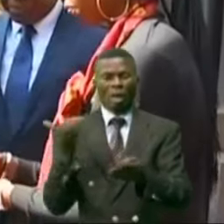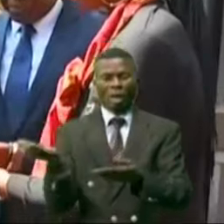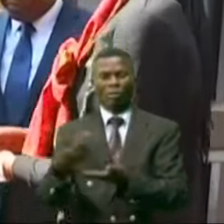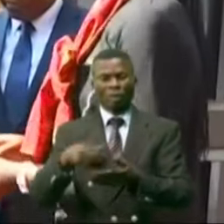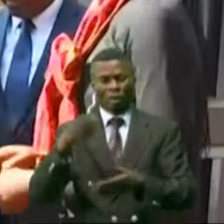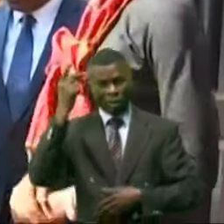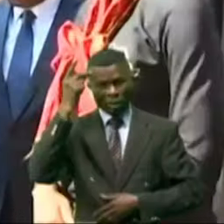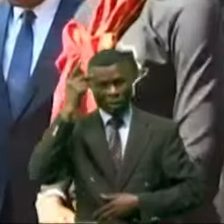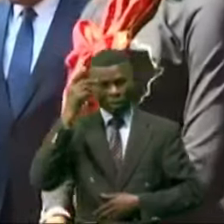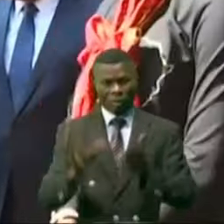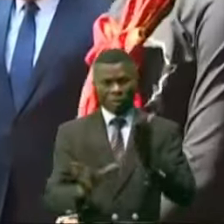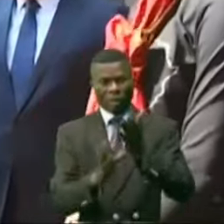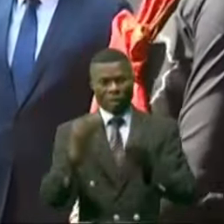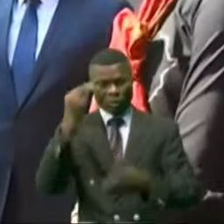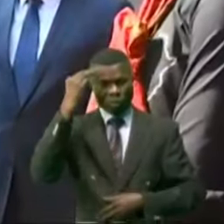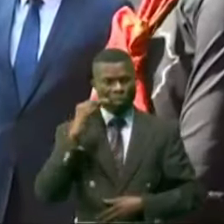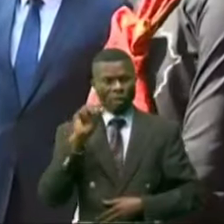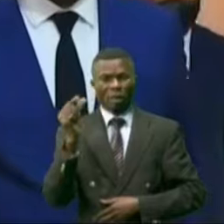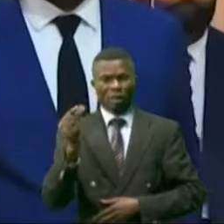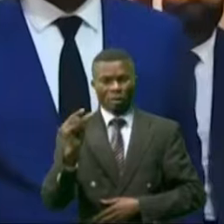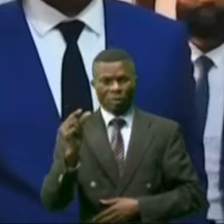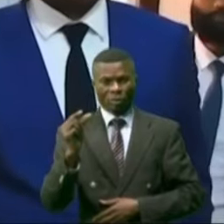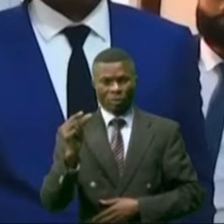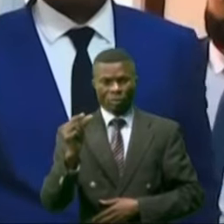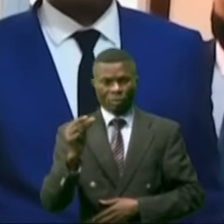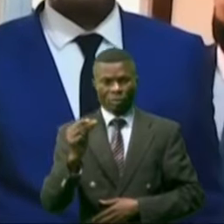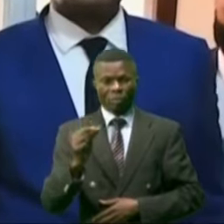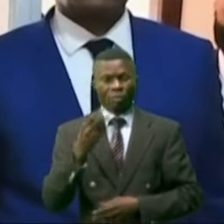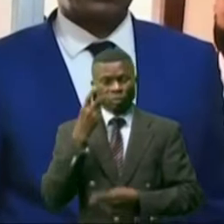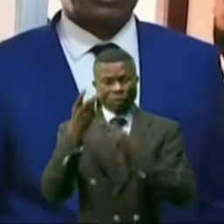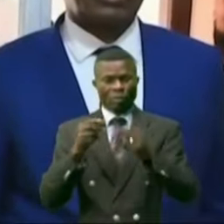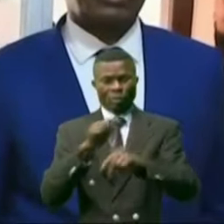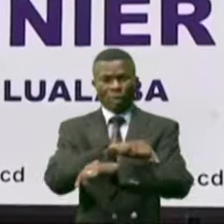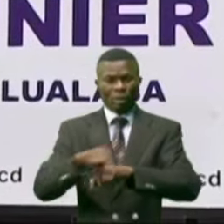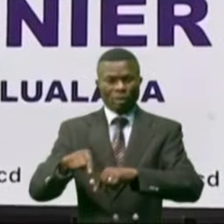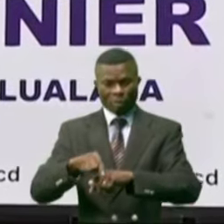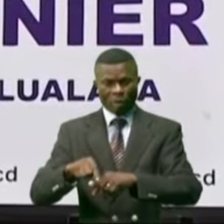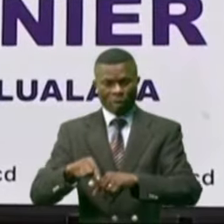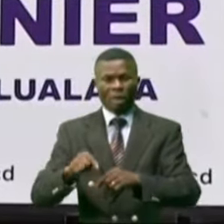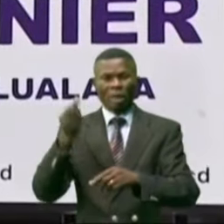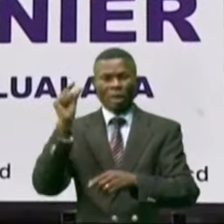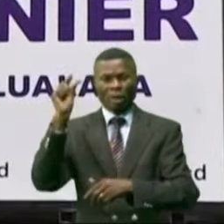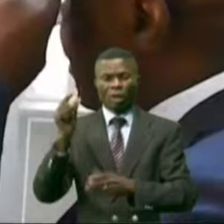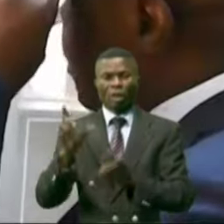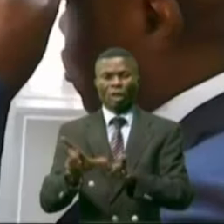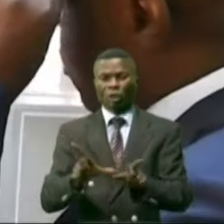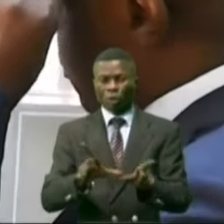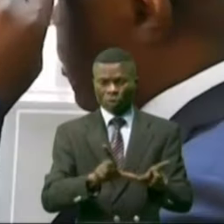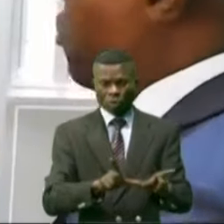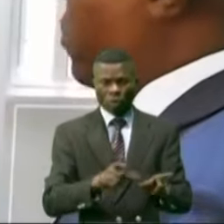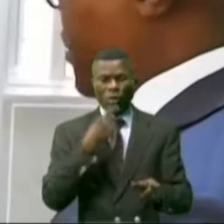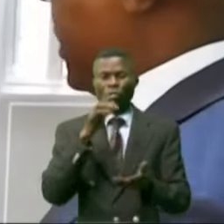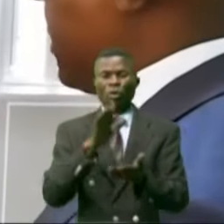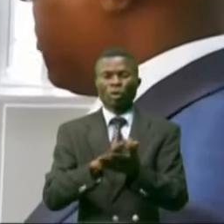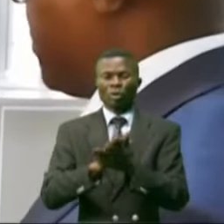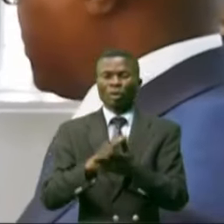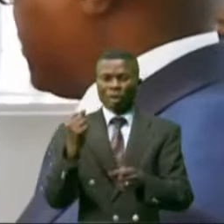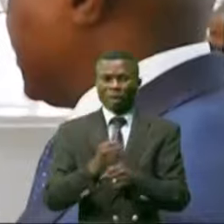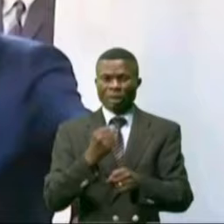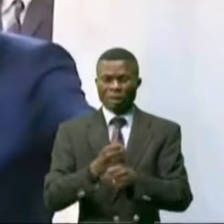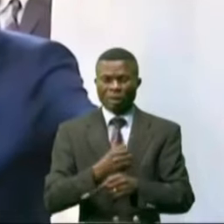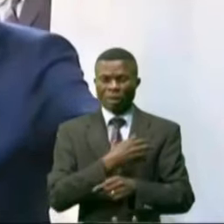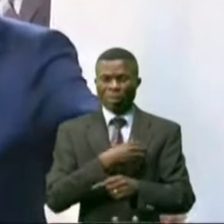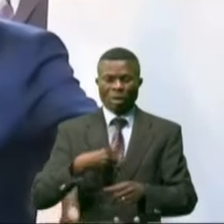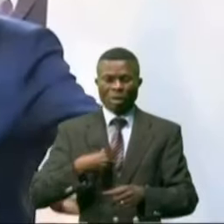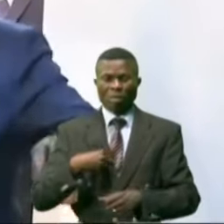capitale, le vice-ministre des Mines a visité les installations du cadastre minier au Lualaba, félicitant le travail